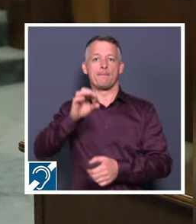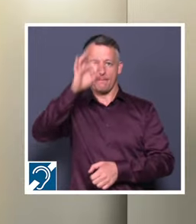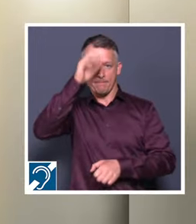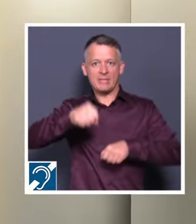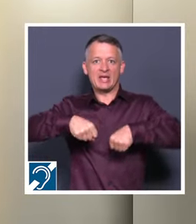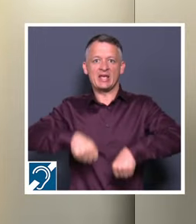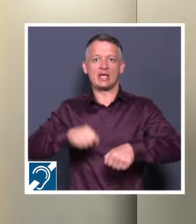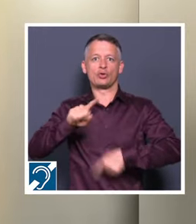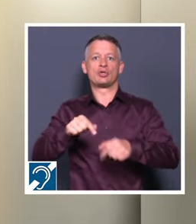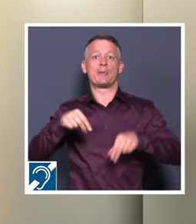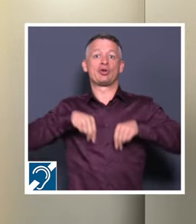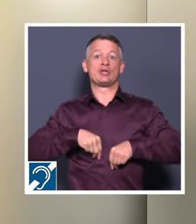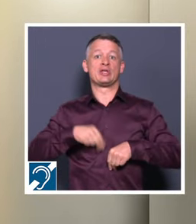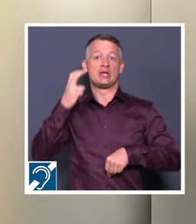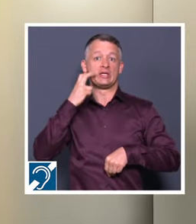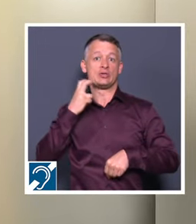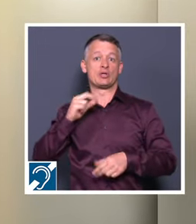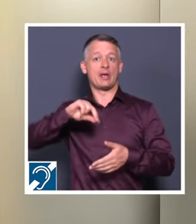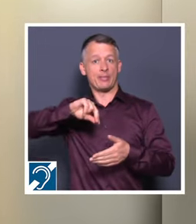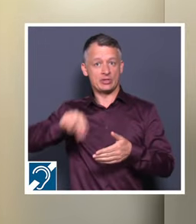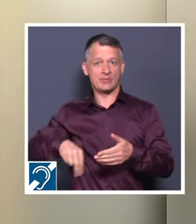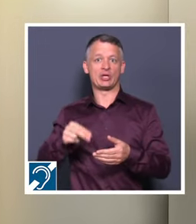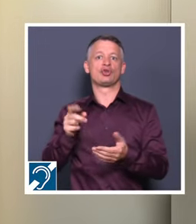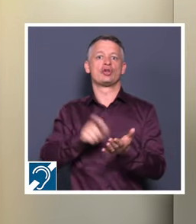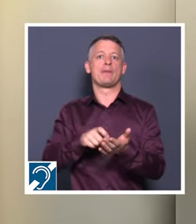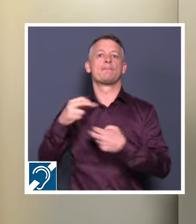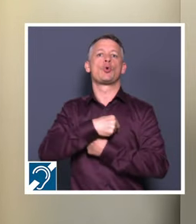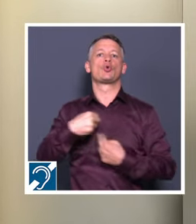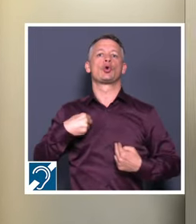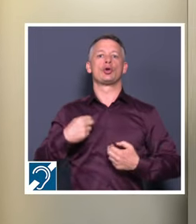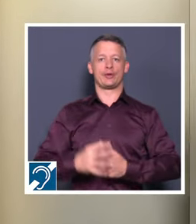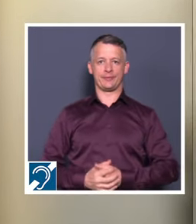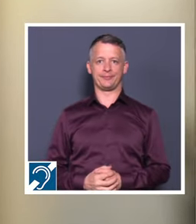semnat cererile procurorilor.